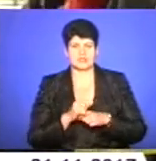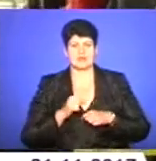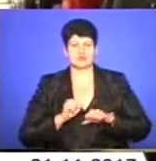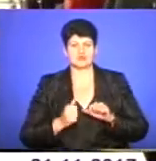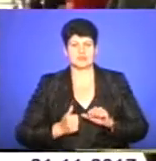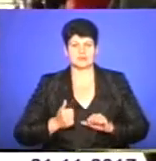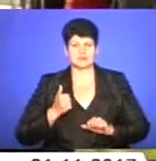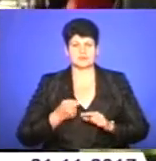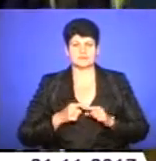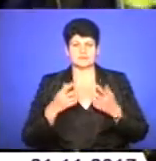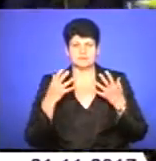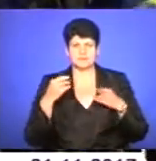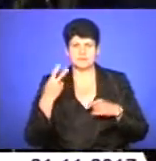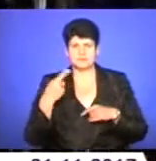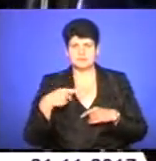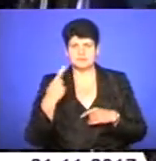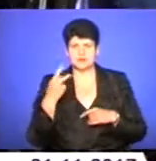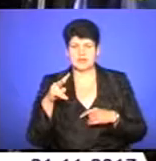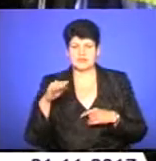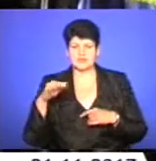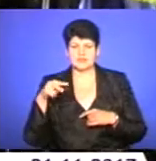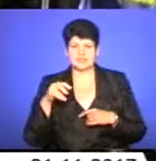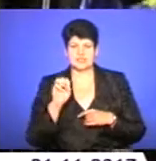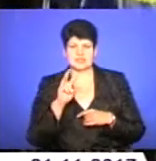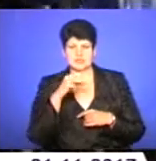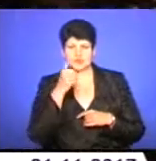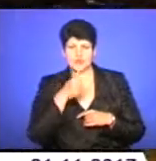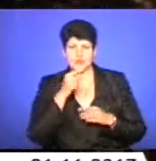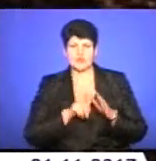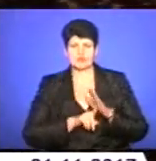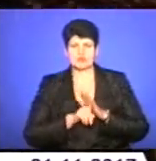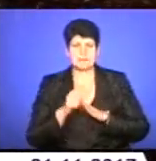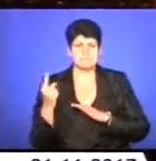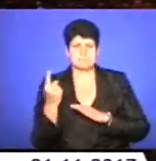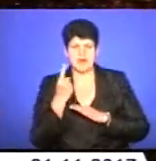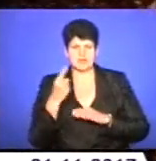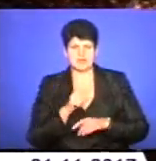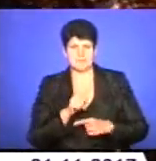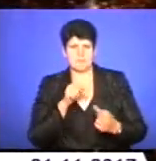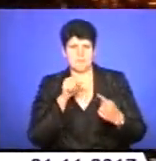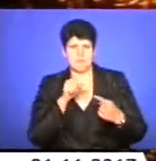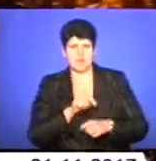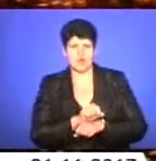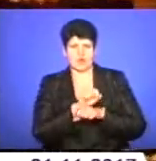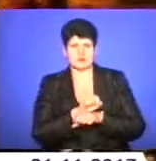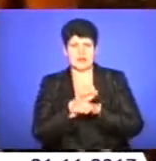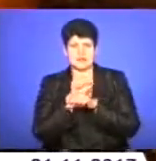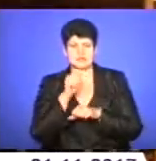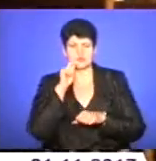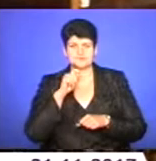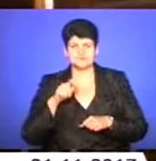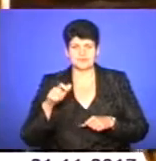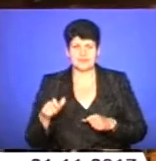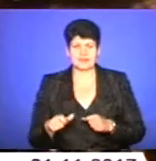У цей день, 21 листопада 2013 року, розпочались перші протести української громадськості у відповідь на